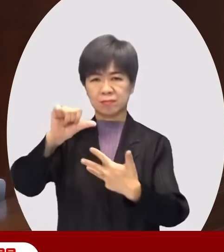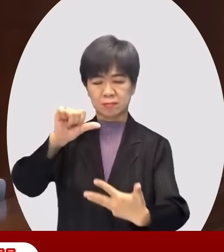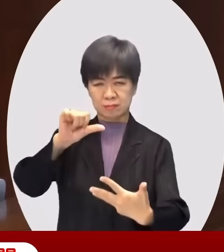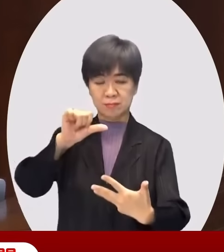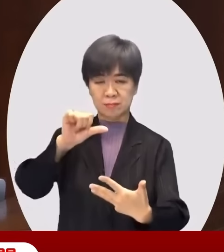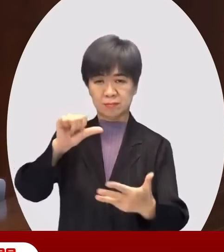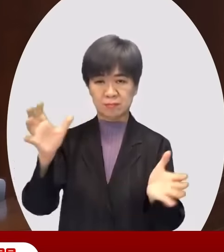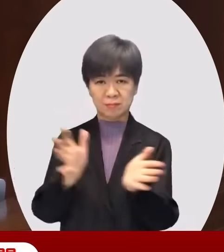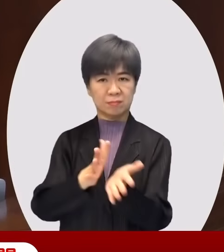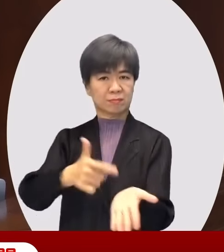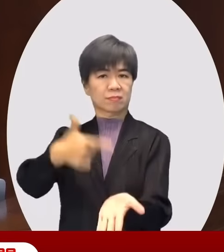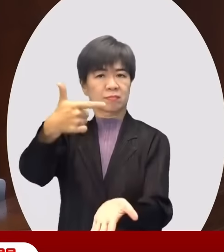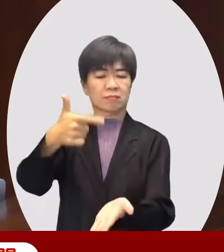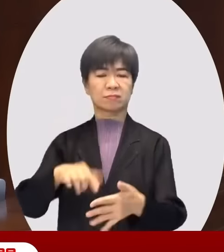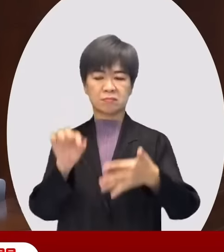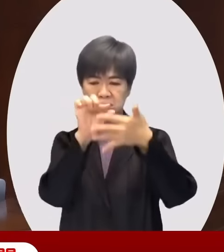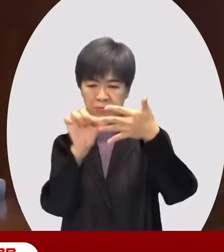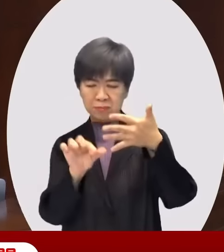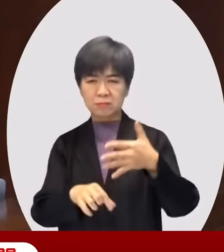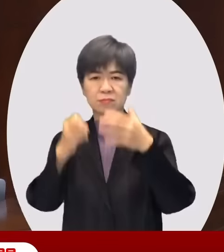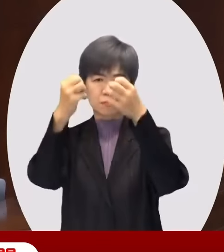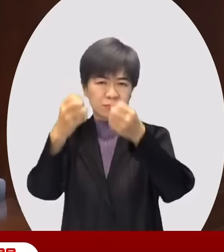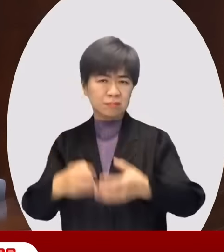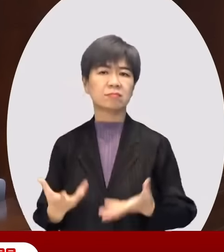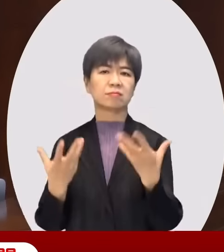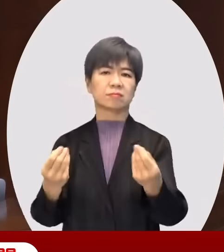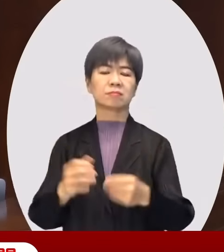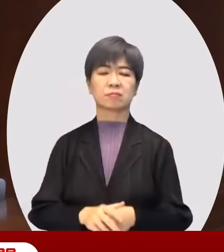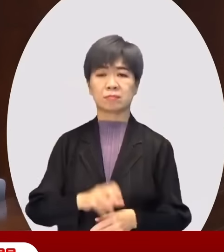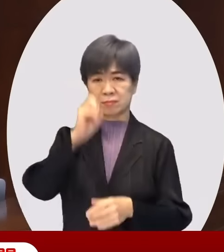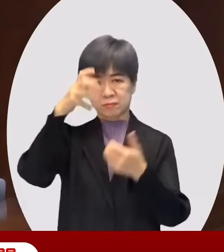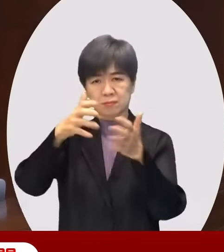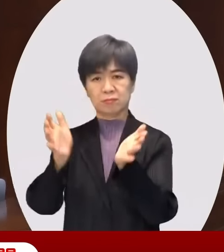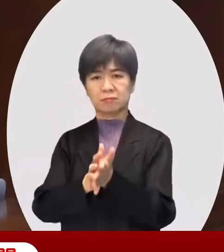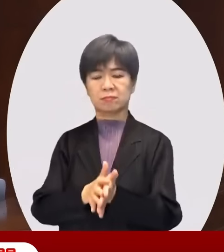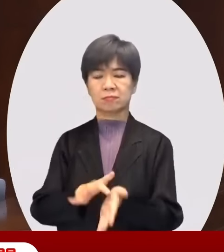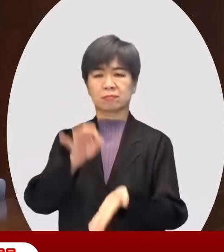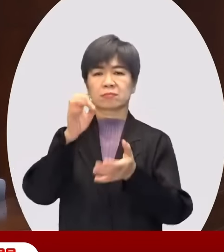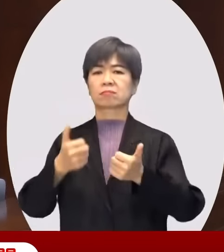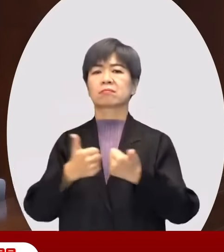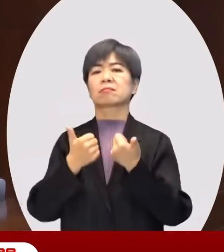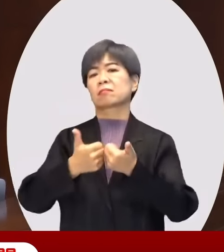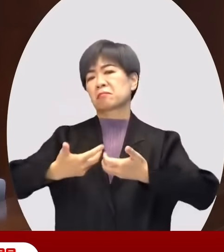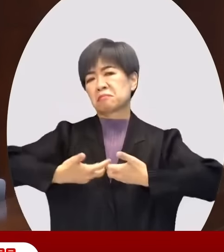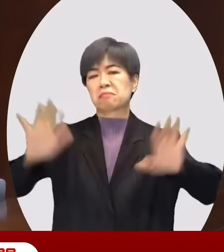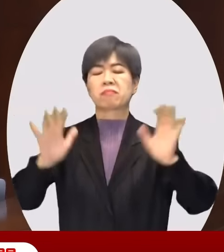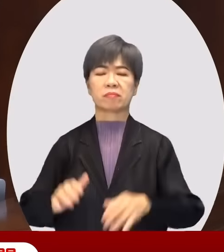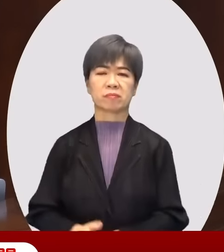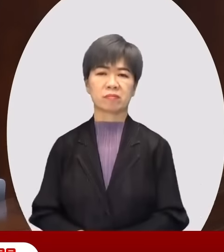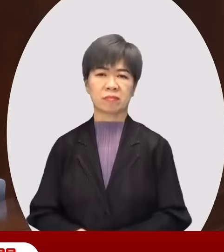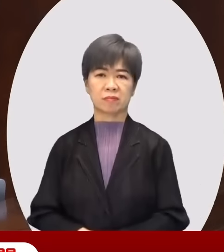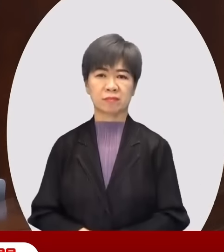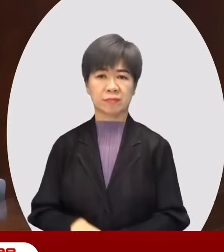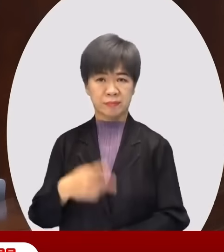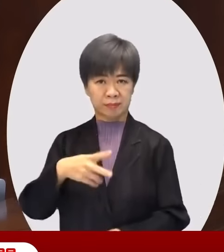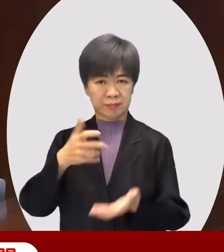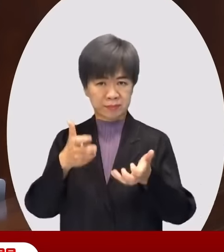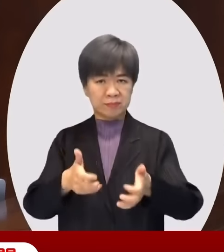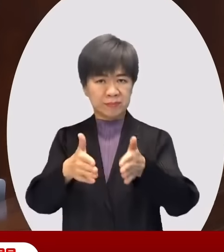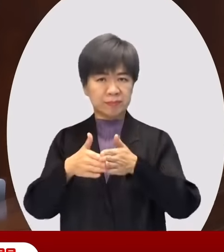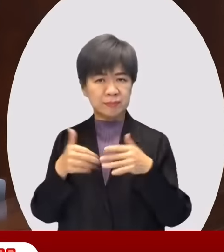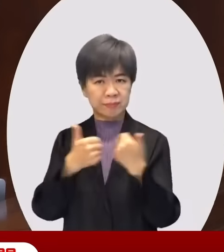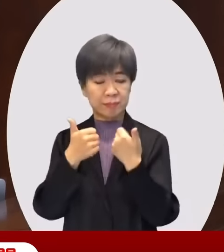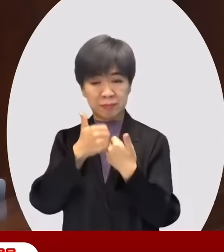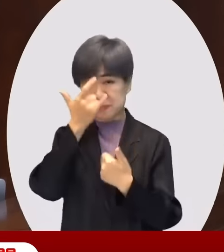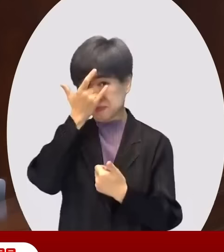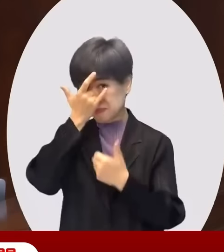113年4月15日、18日、22日、25日、25日、5月6日、8日6次都没有进行逐条讨论，而是多数党团直接提出散会动议。好，那么在更重要的院